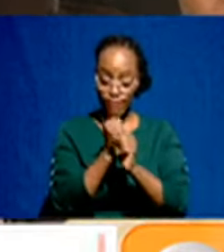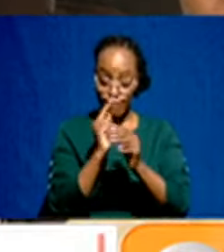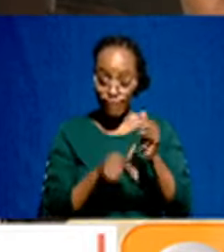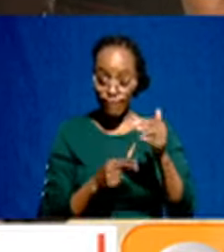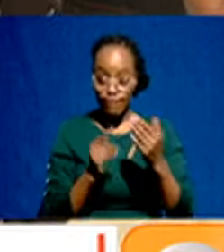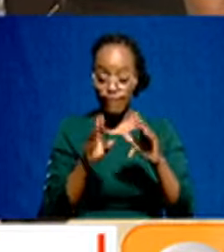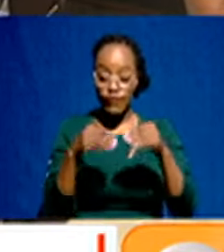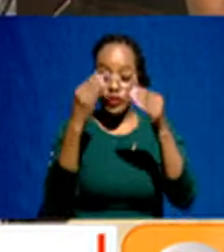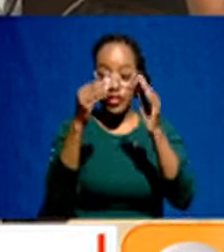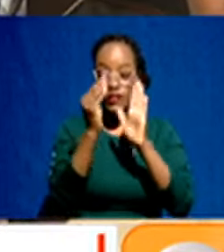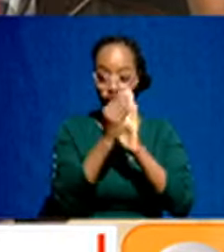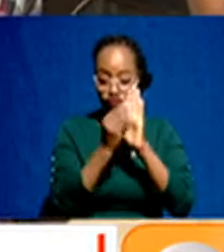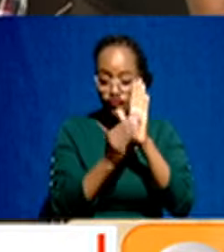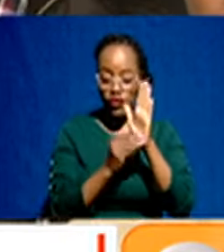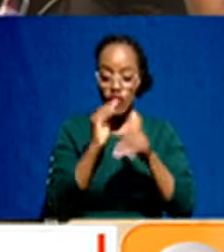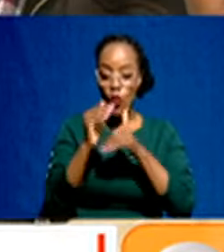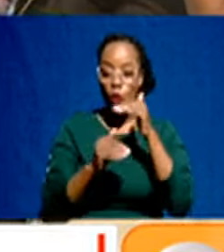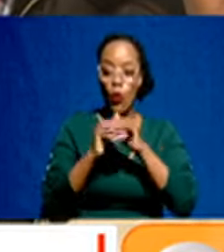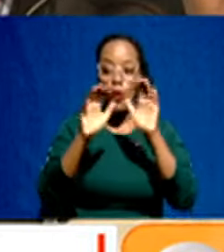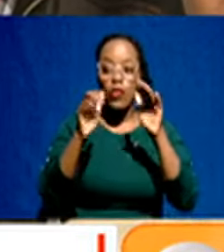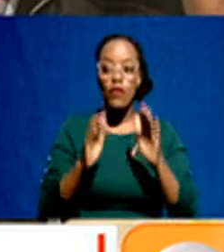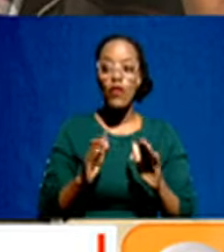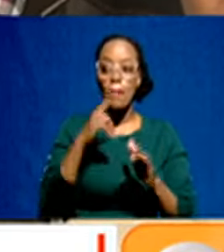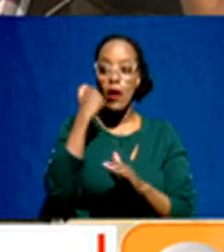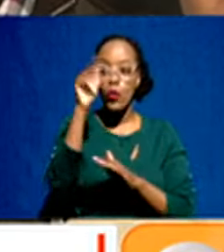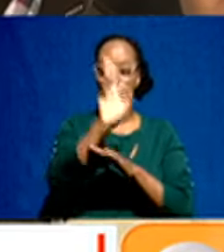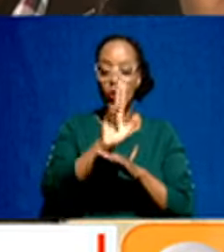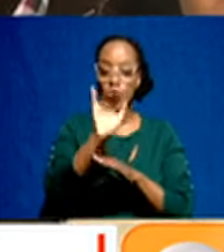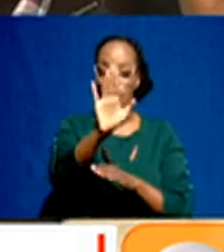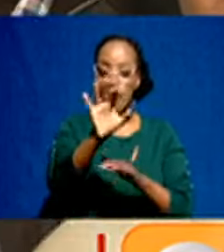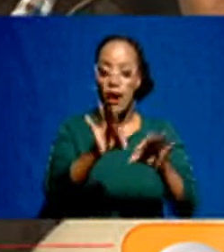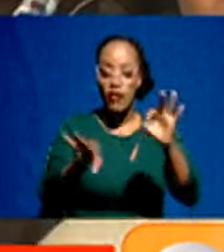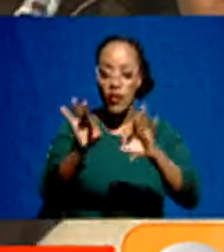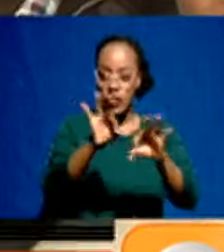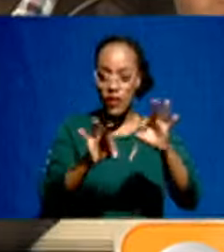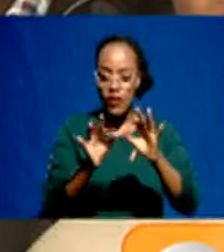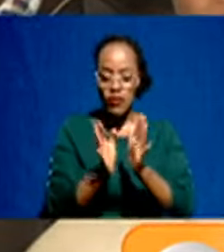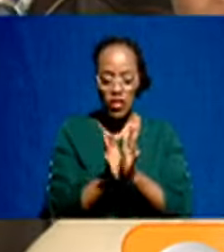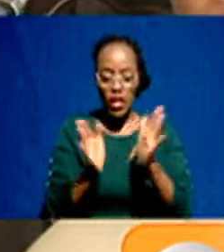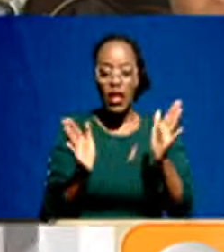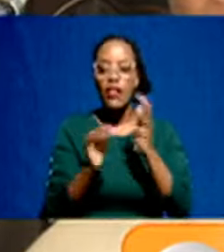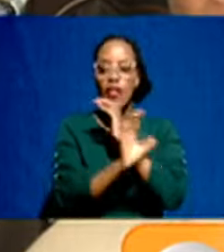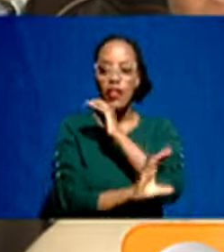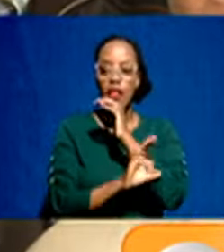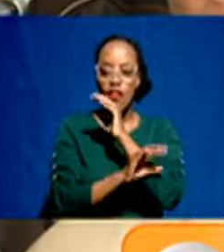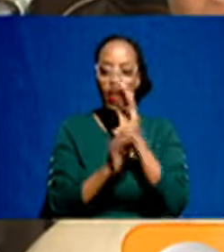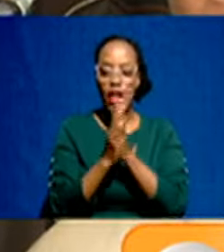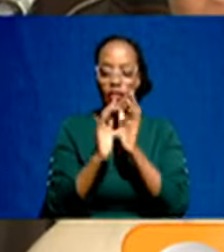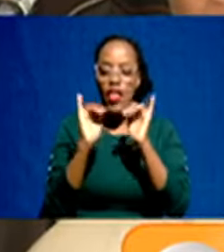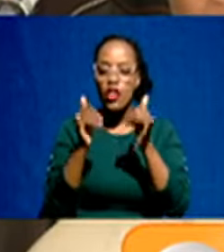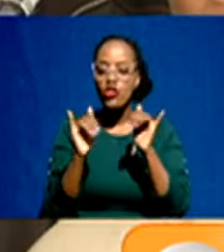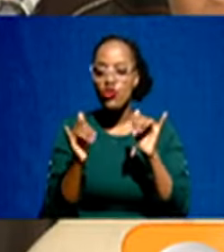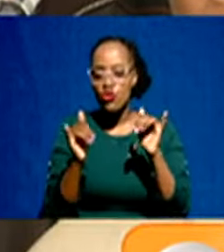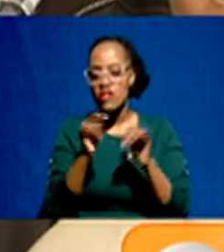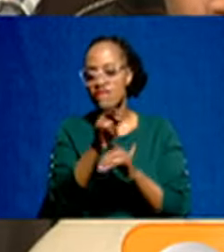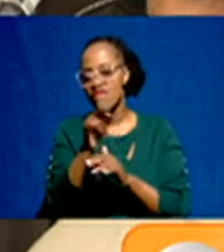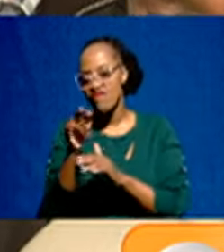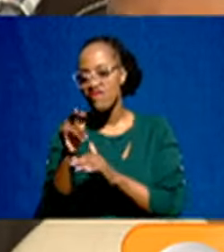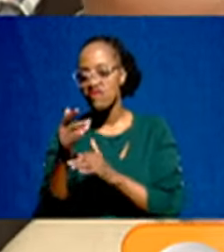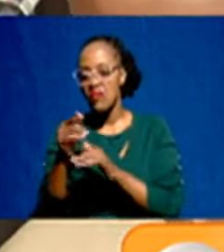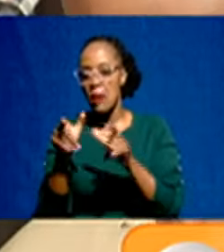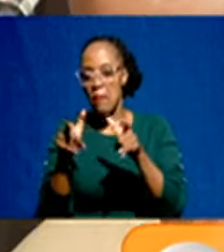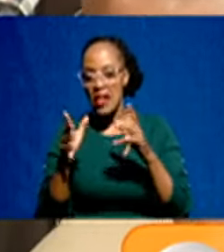kupeana list ya wale wakulima ambao wanatumia mbolea yake, taifa zima na vyombo vya habari viweze kwenda pale